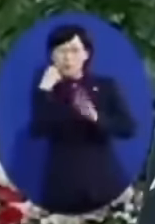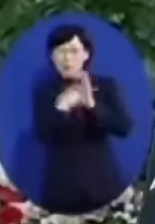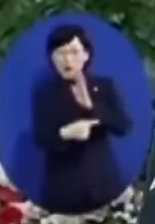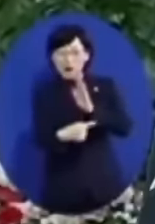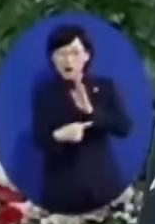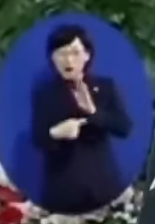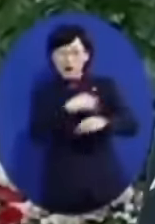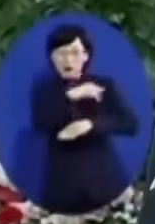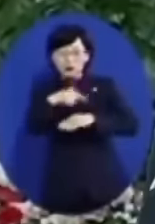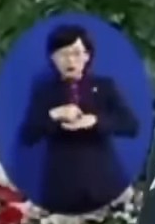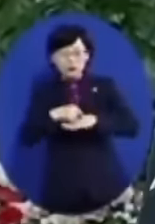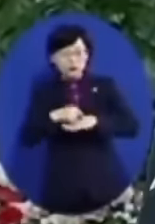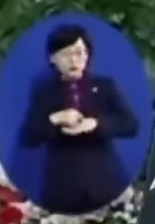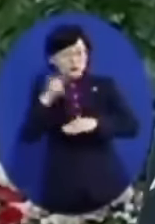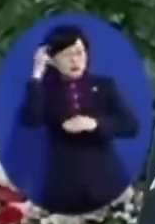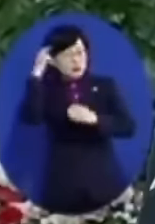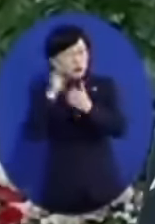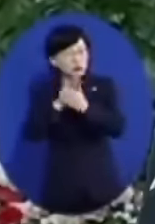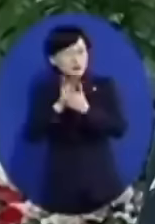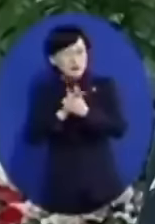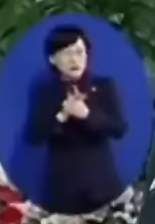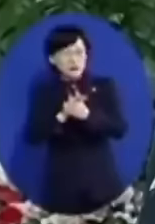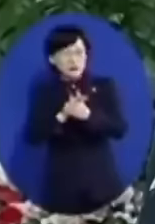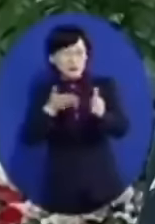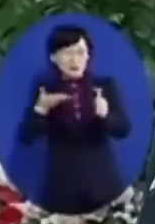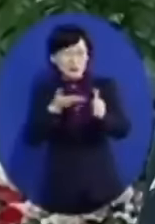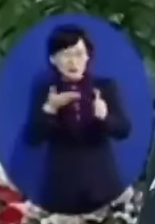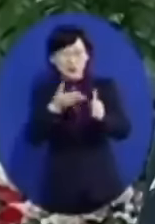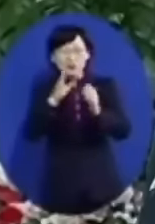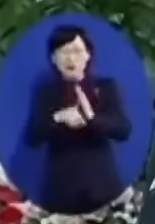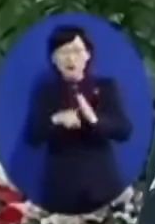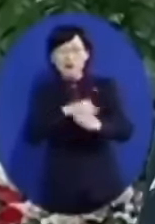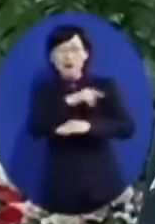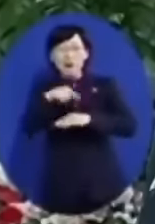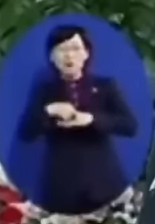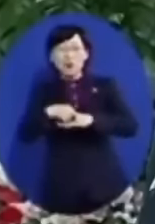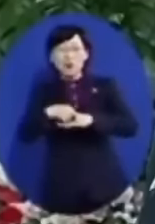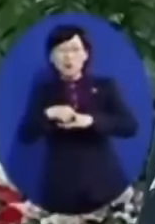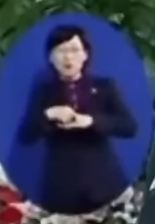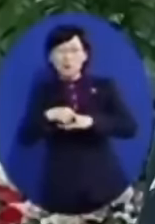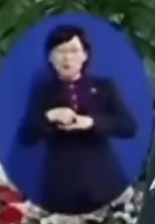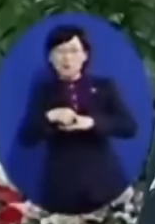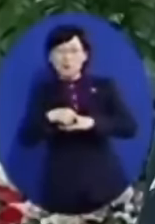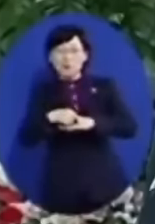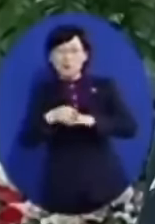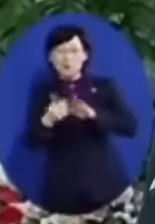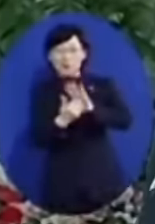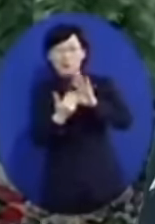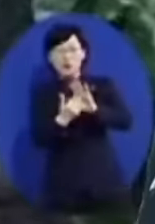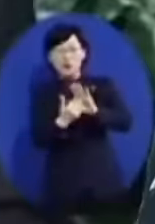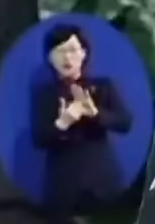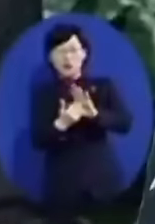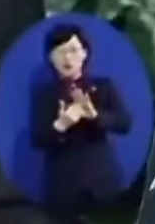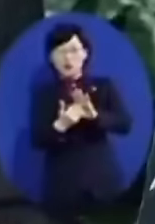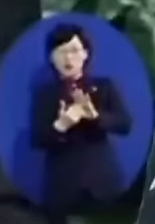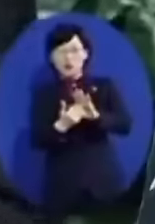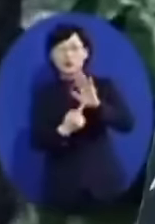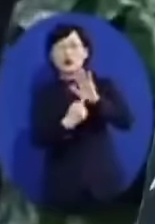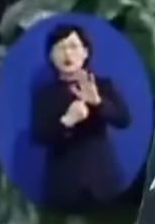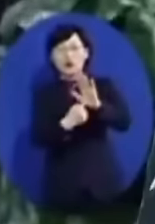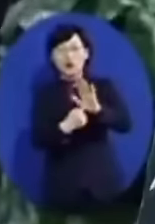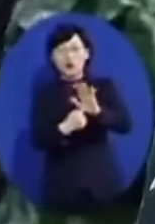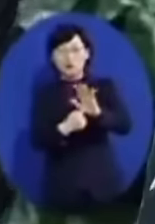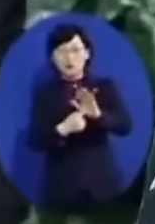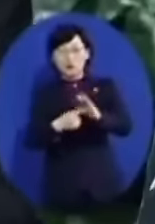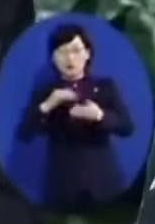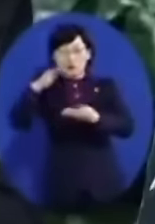자극이 가해졌을 때 그 살아있는 몸이 나타난 반응을 말합니다. 압력을